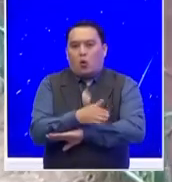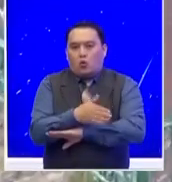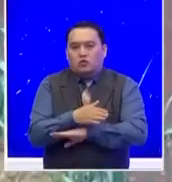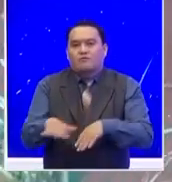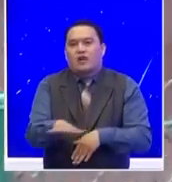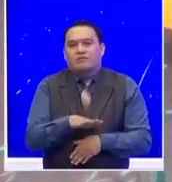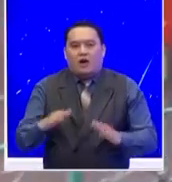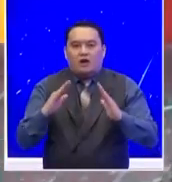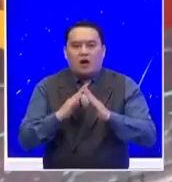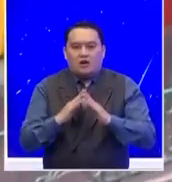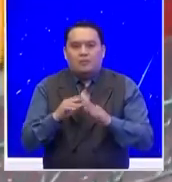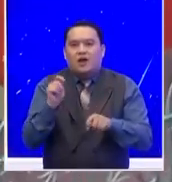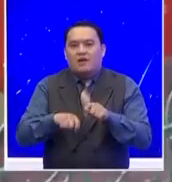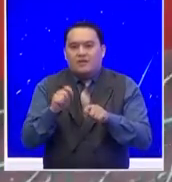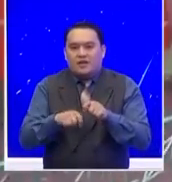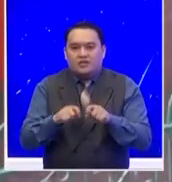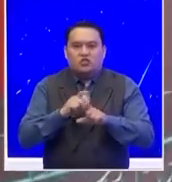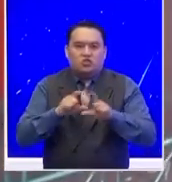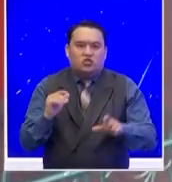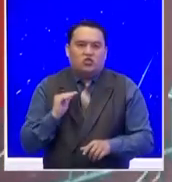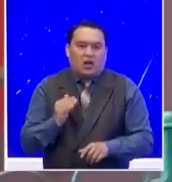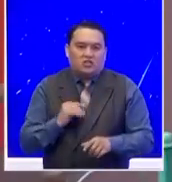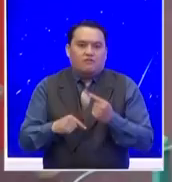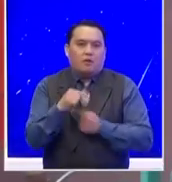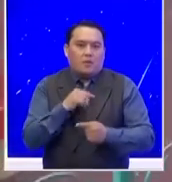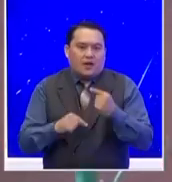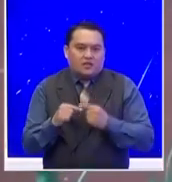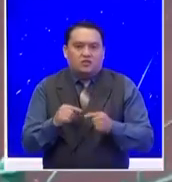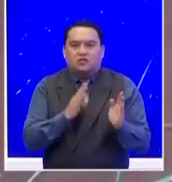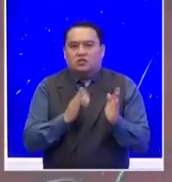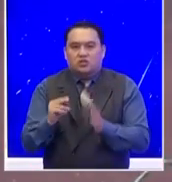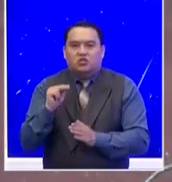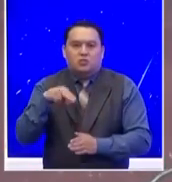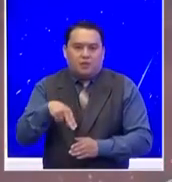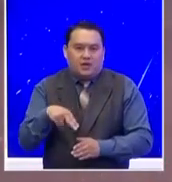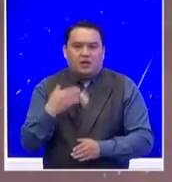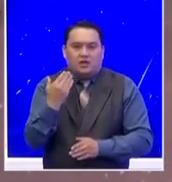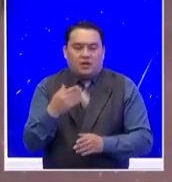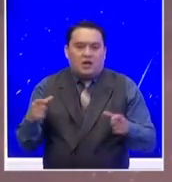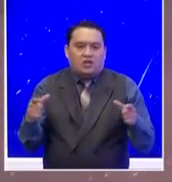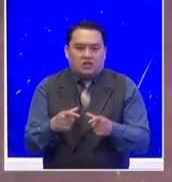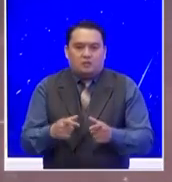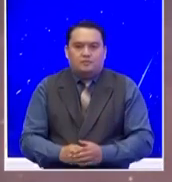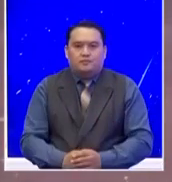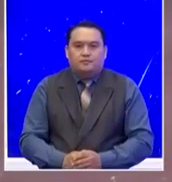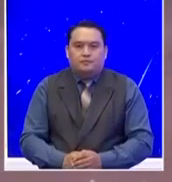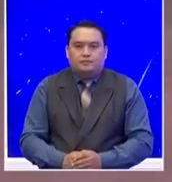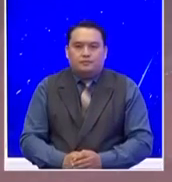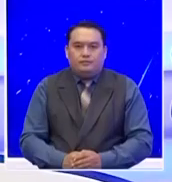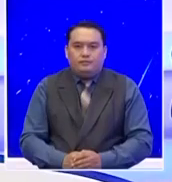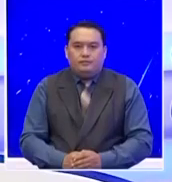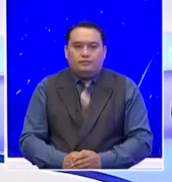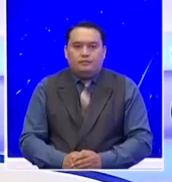во дворах. Полицейские проверяют и субъекты частного предпринимательства на предмет соблюдения ими условий ЧП и карантина.